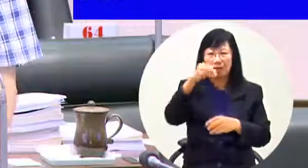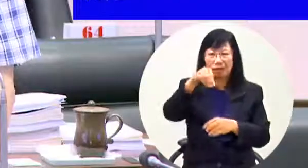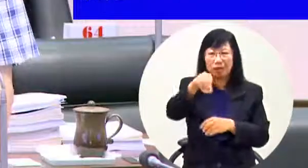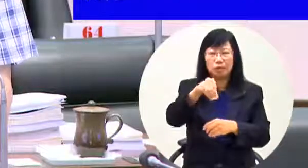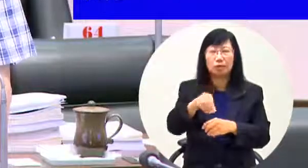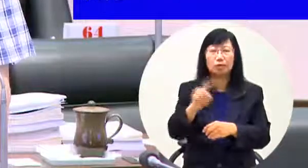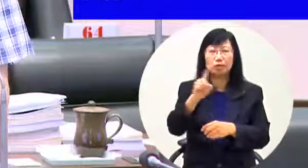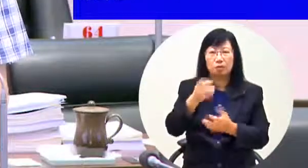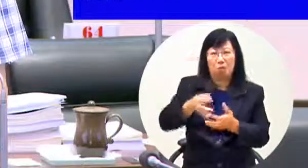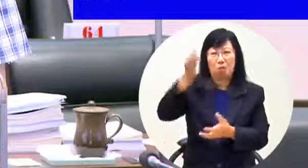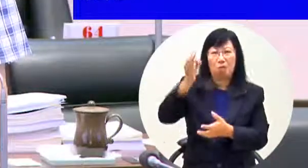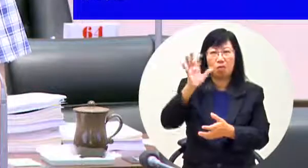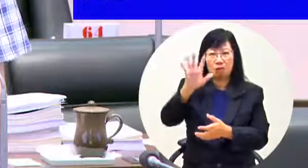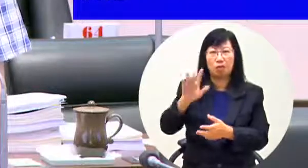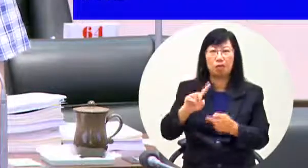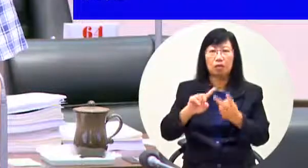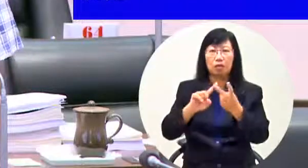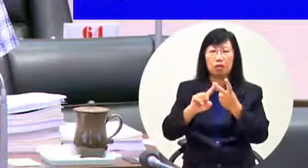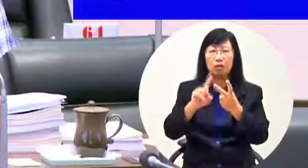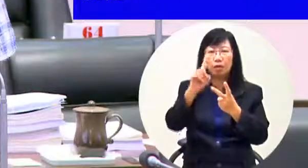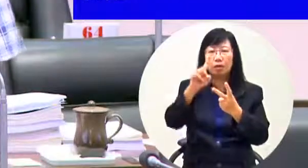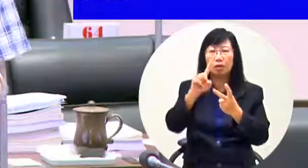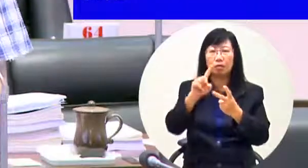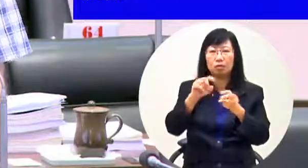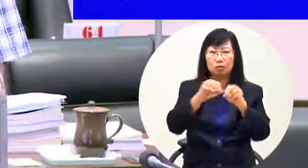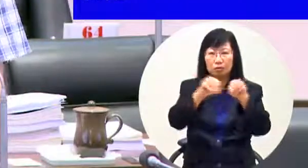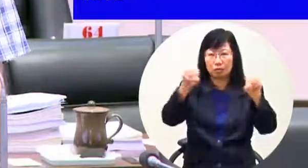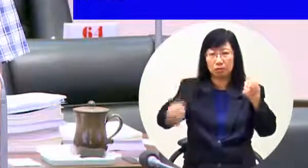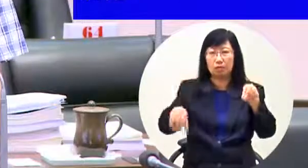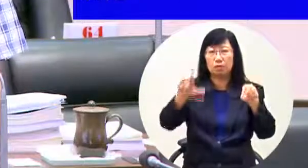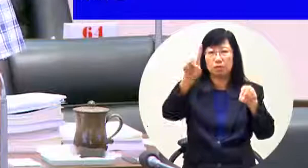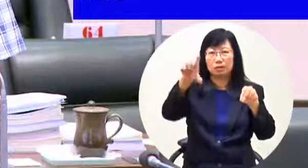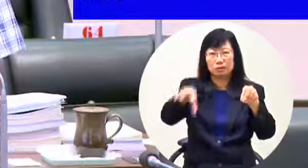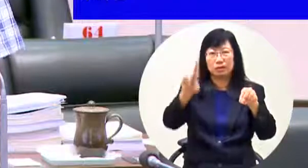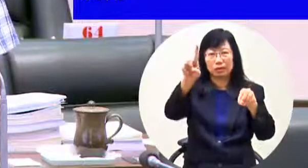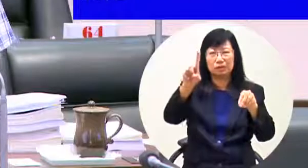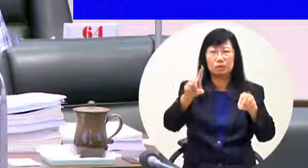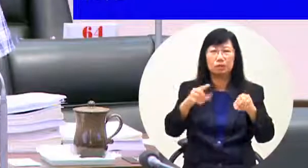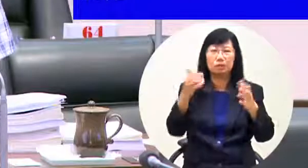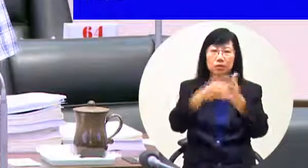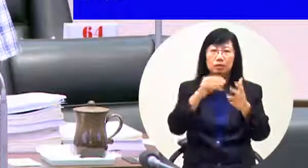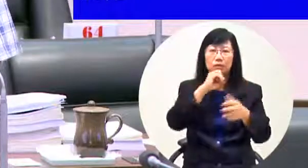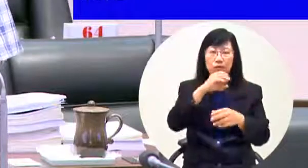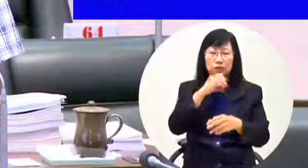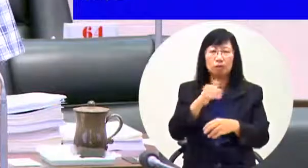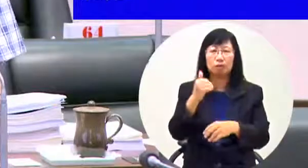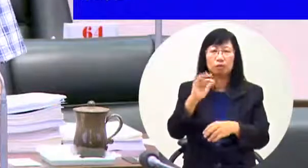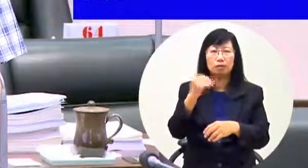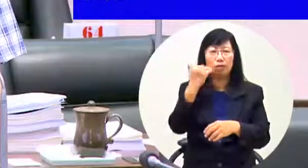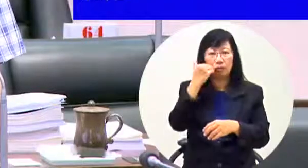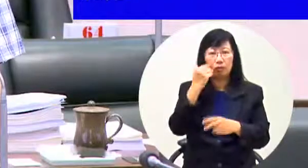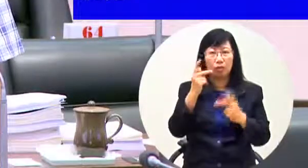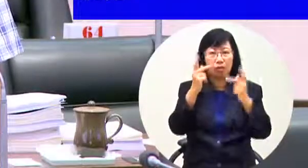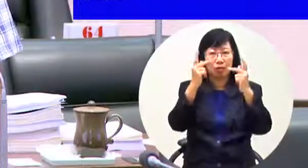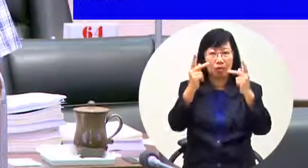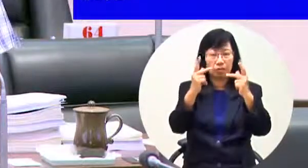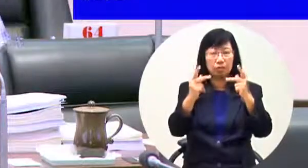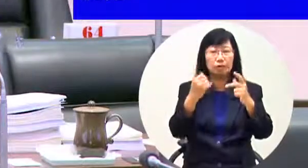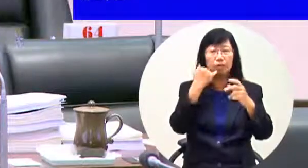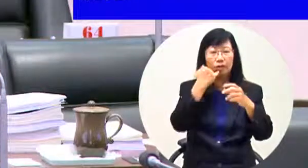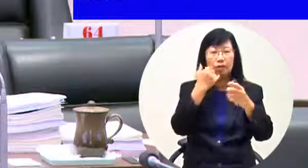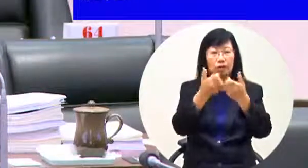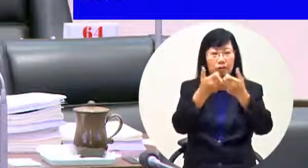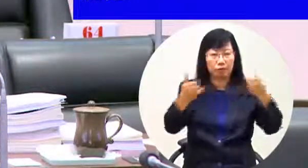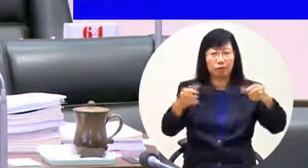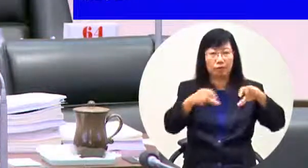到屏东站。你如果能够捷运到屏东以后，他。屏东也会有捷运，而且